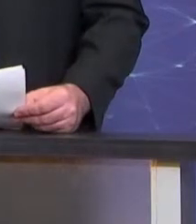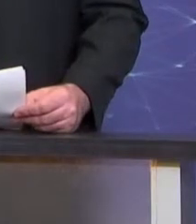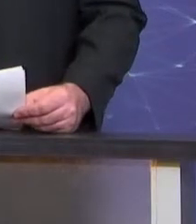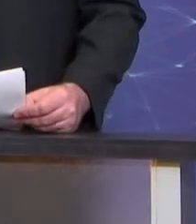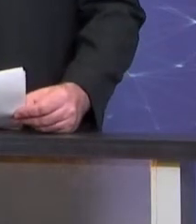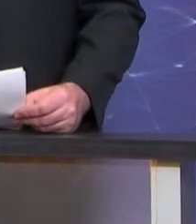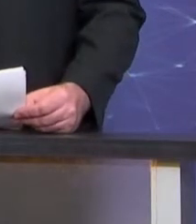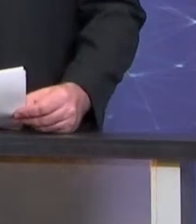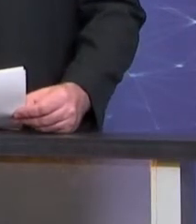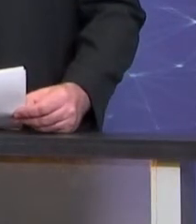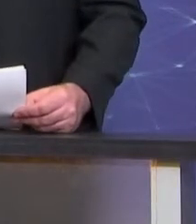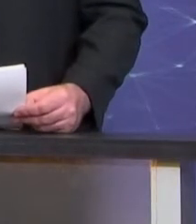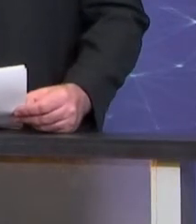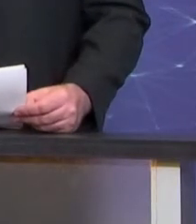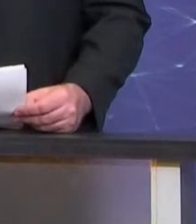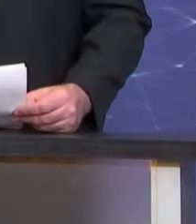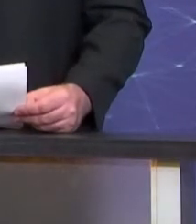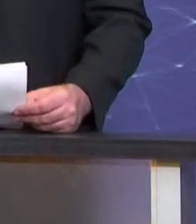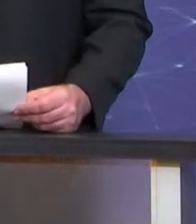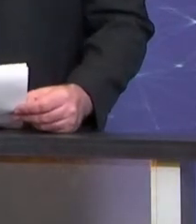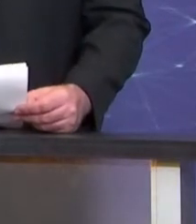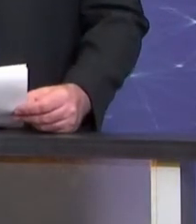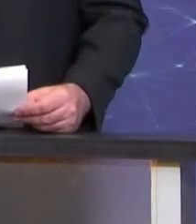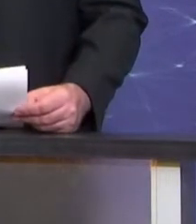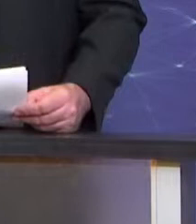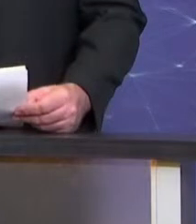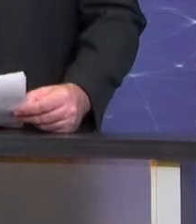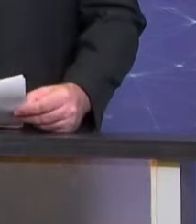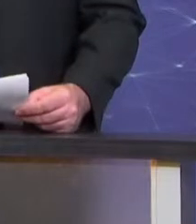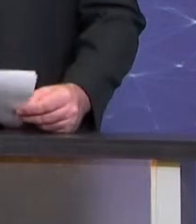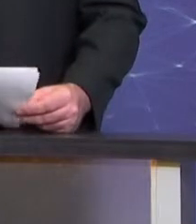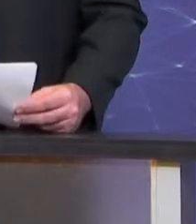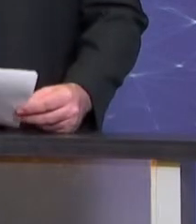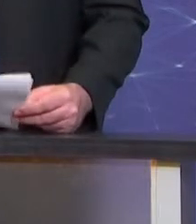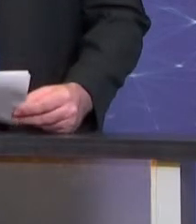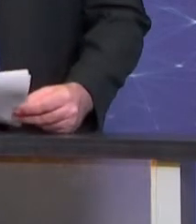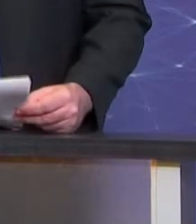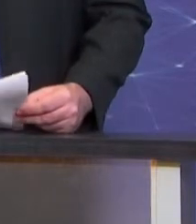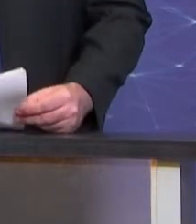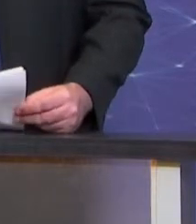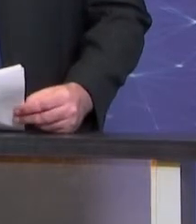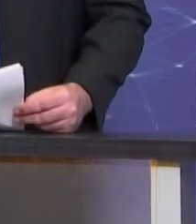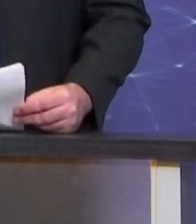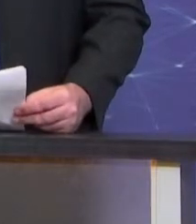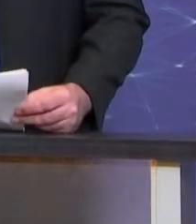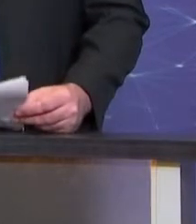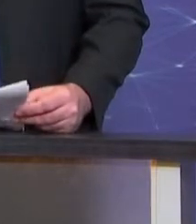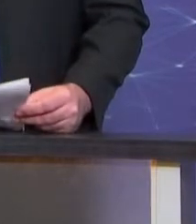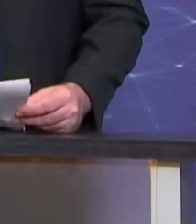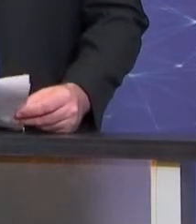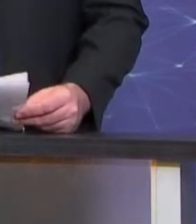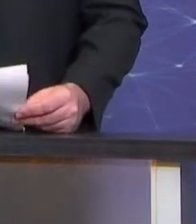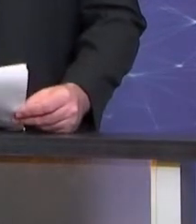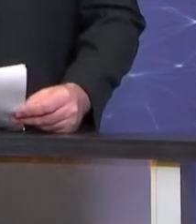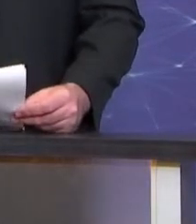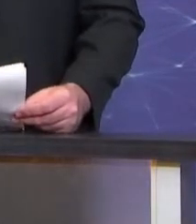керівник одного з напрямків місцевого рівня – міського або обласного. Сьогодні тема нашої